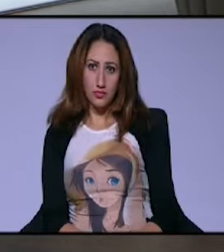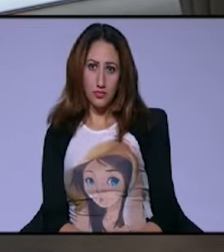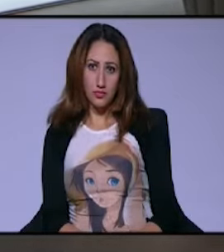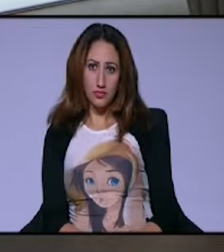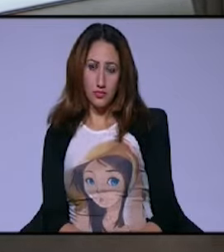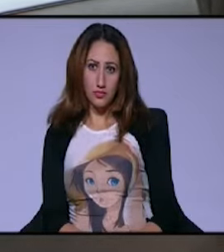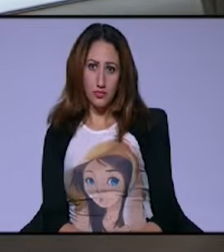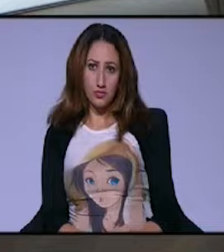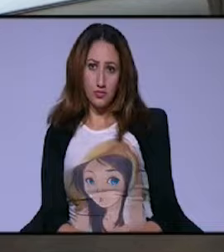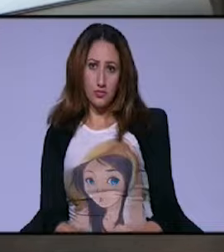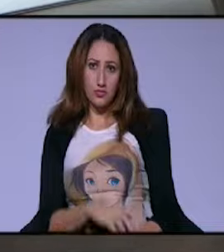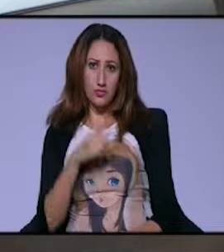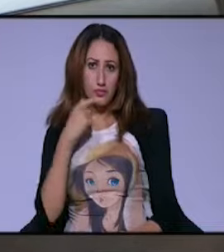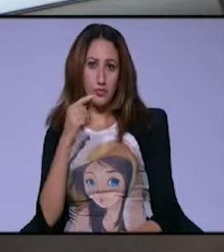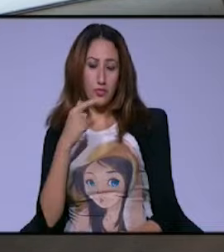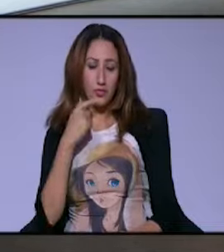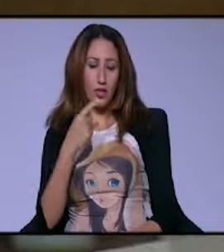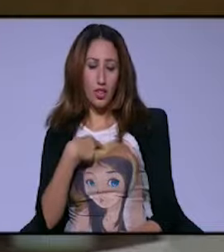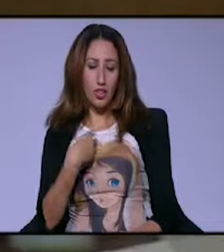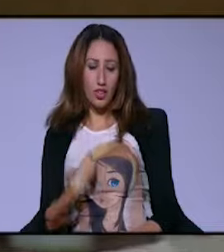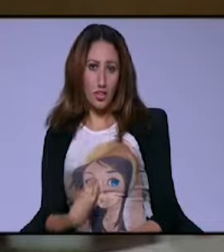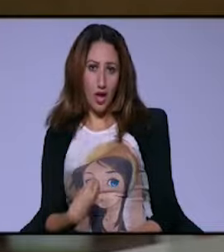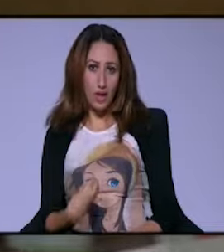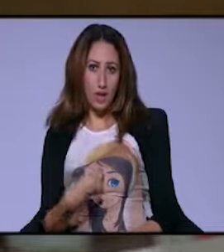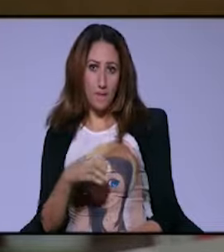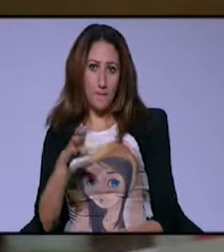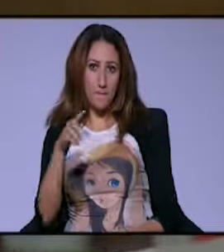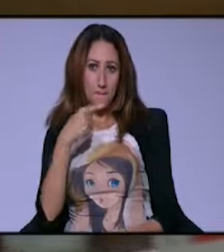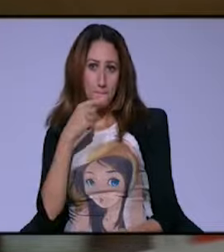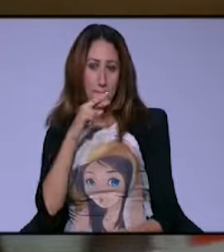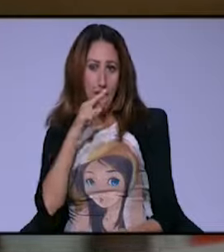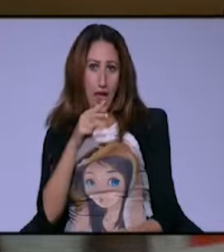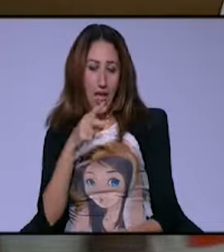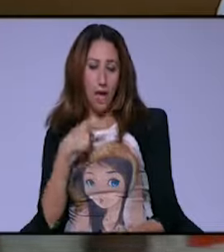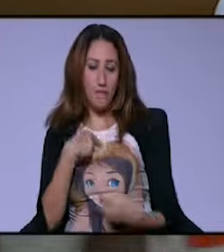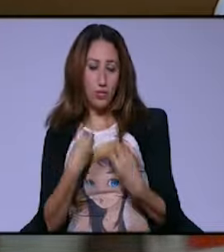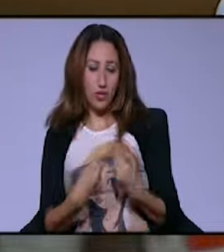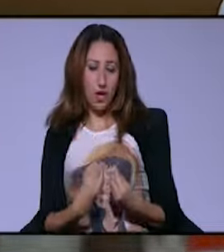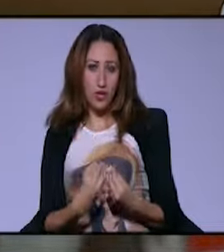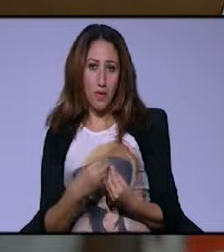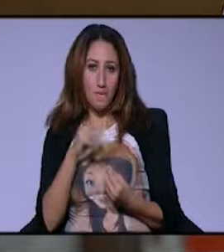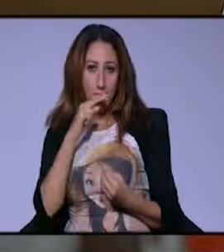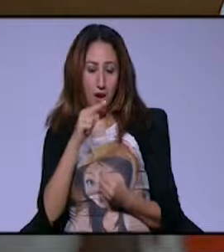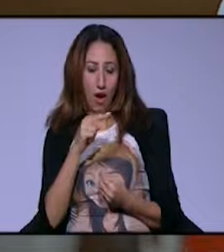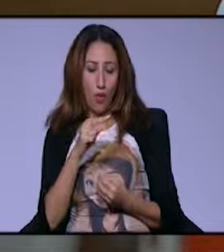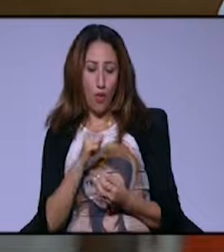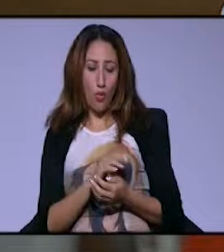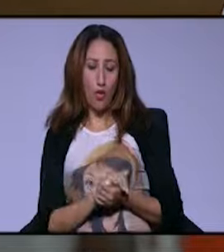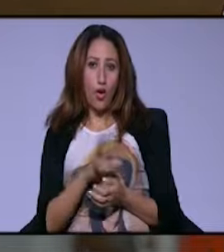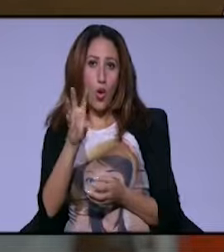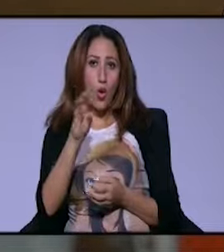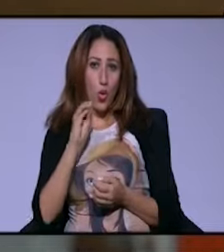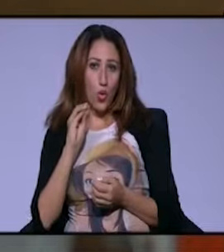إلى طيب من القول، وهدوا